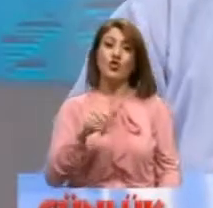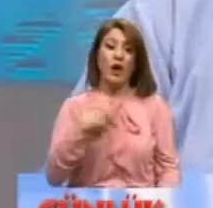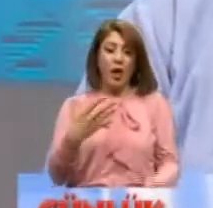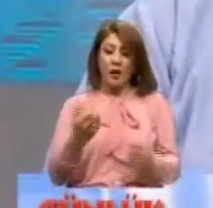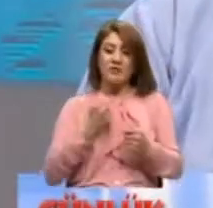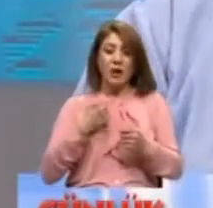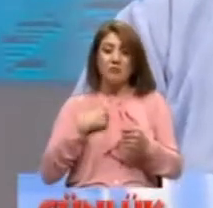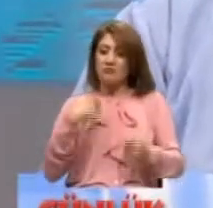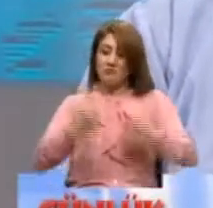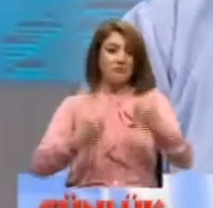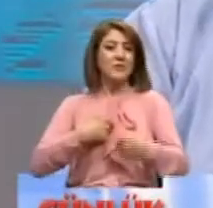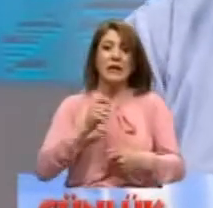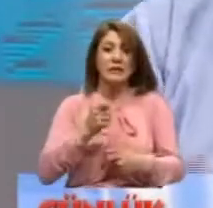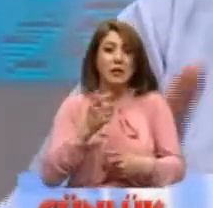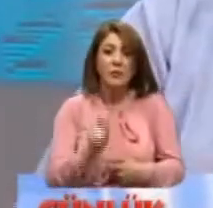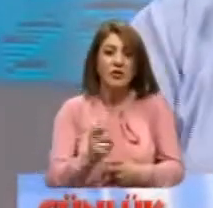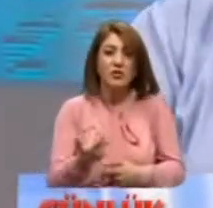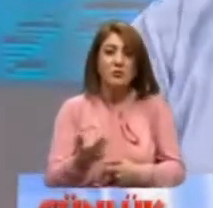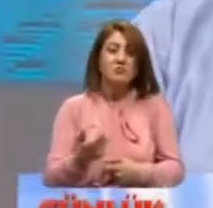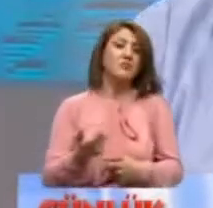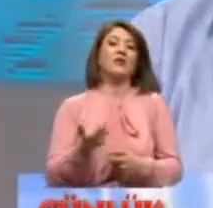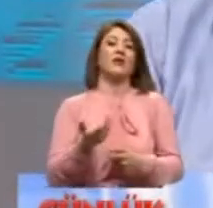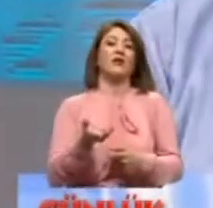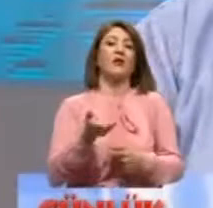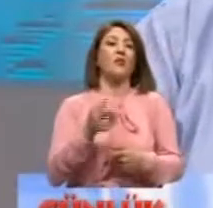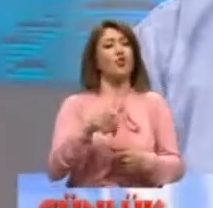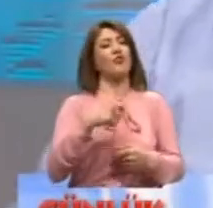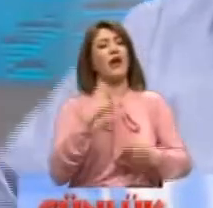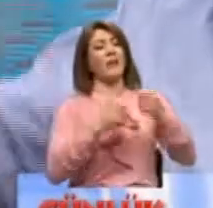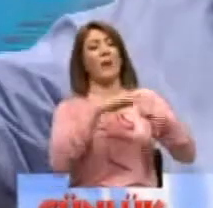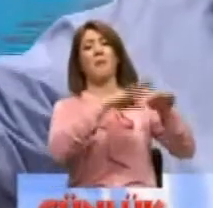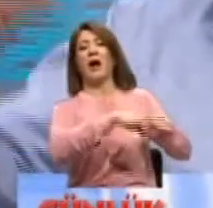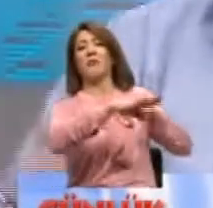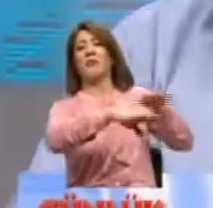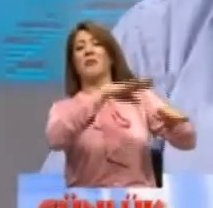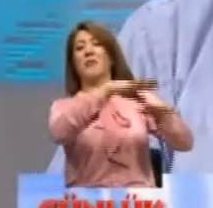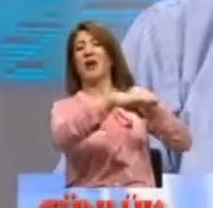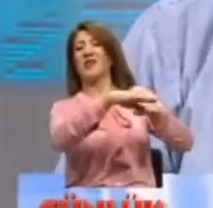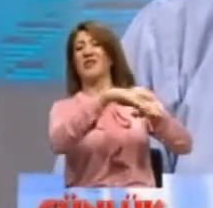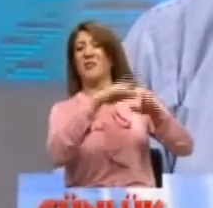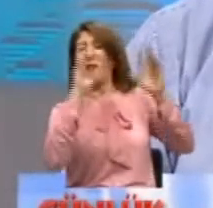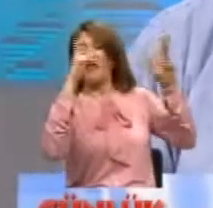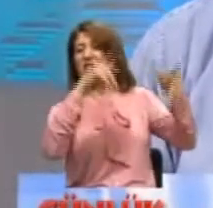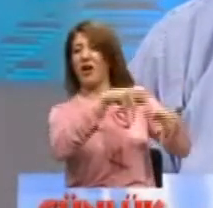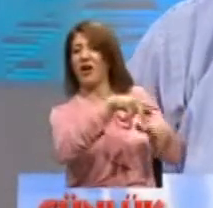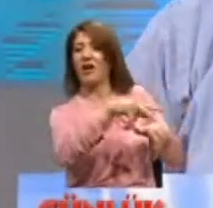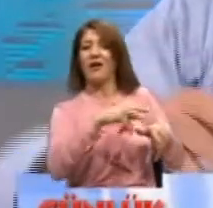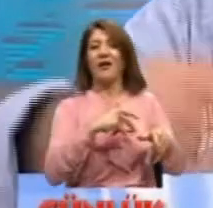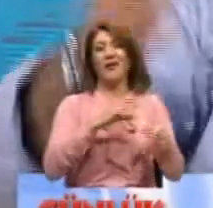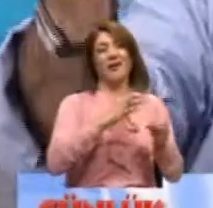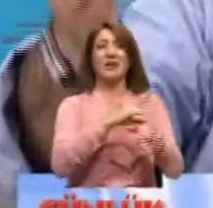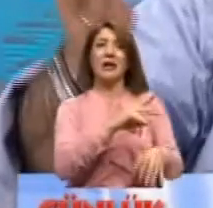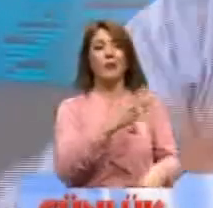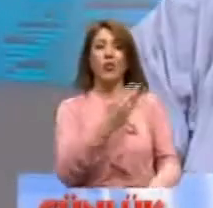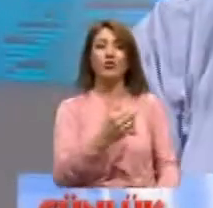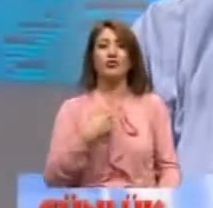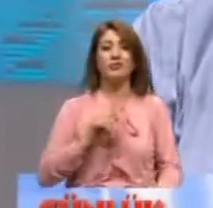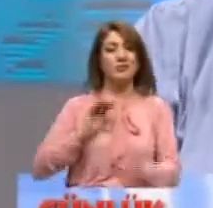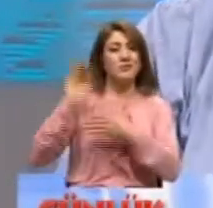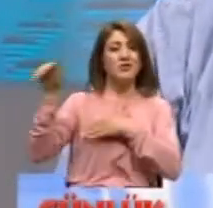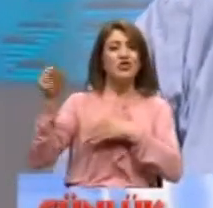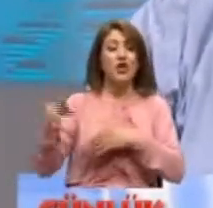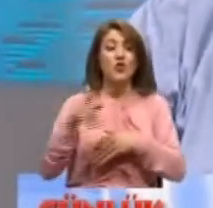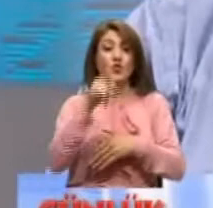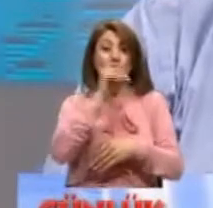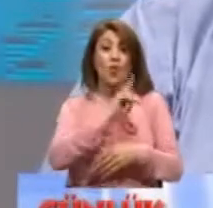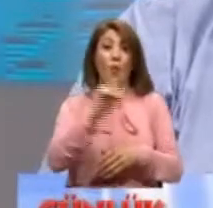nasıl kullanacaksın aslında? Ama otopark mafyasına çözüm olur bak. Çıkarıyor, roketleri çıkartıyor yandan. Gerçi dışarıda duruyor. 110